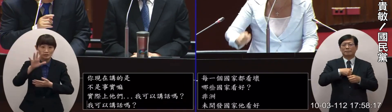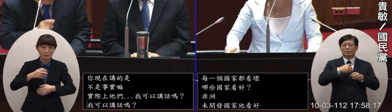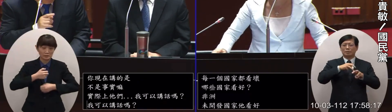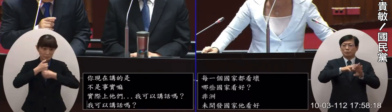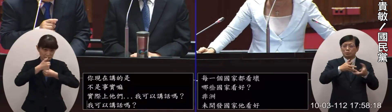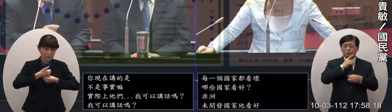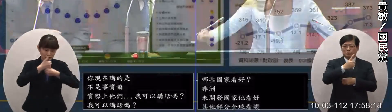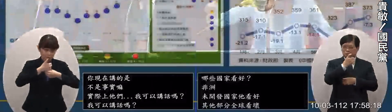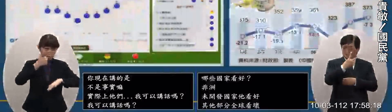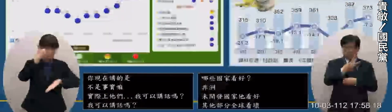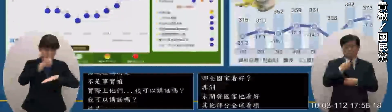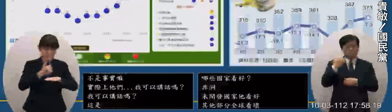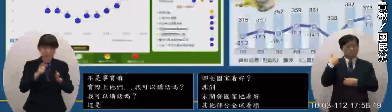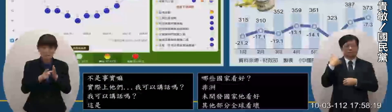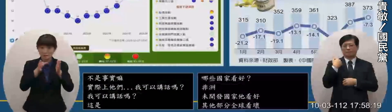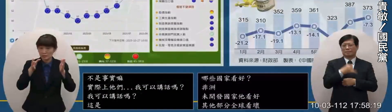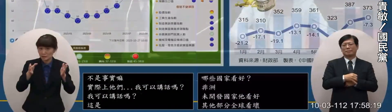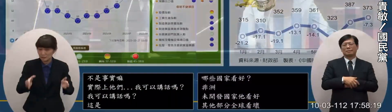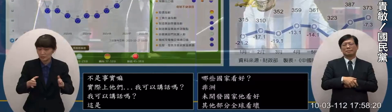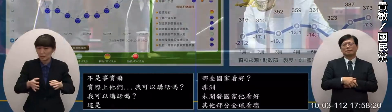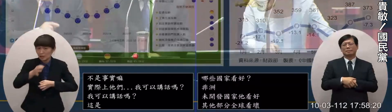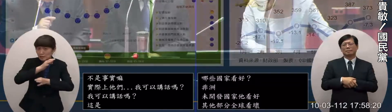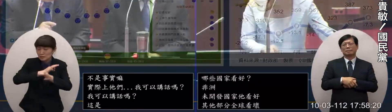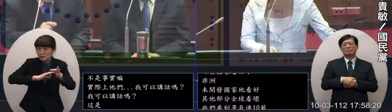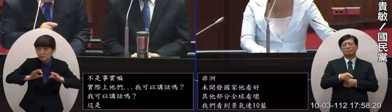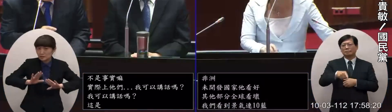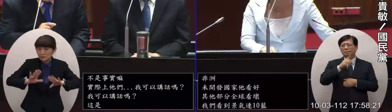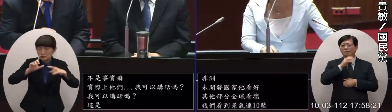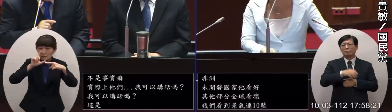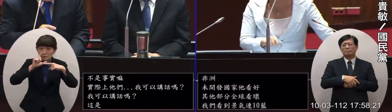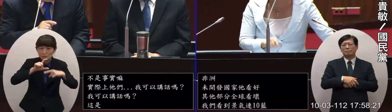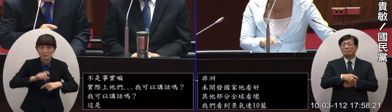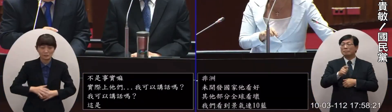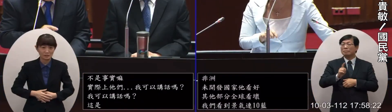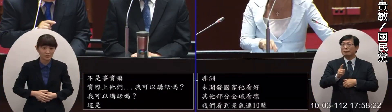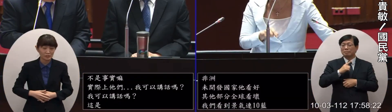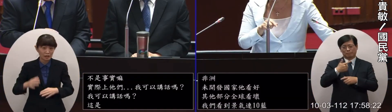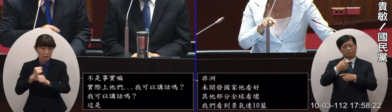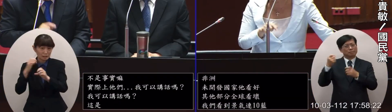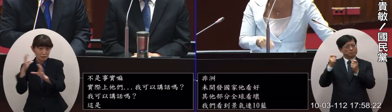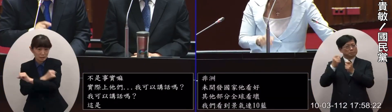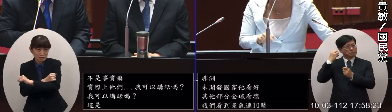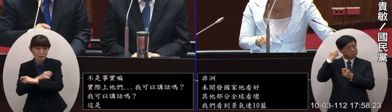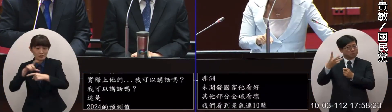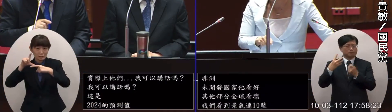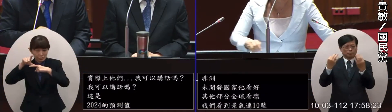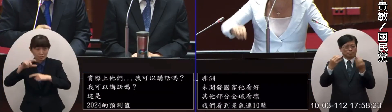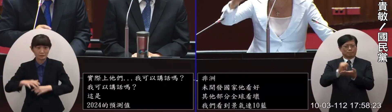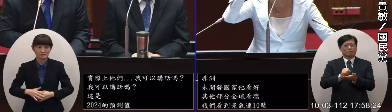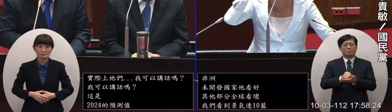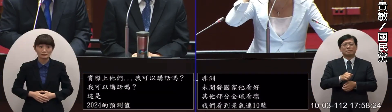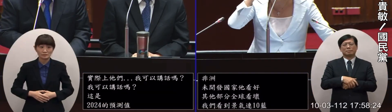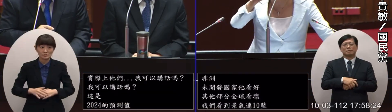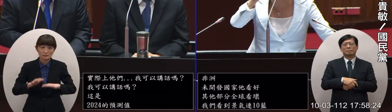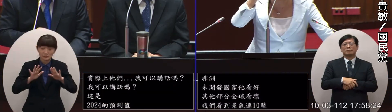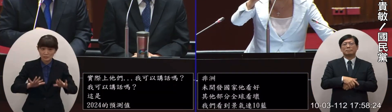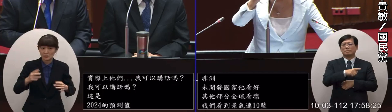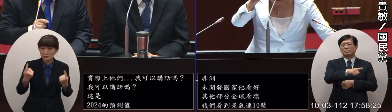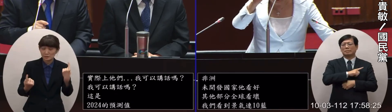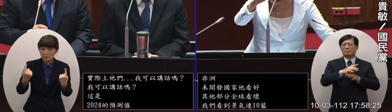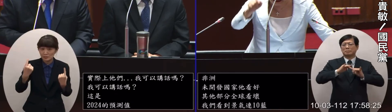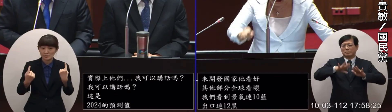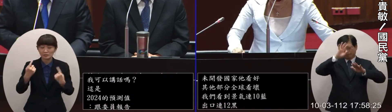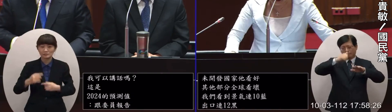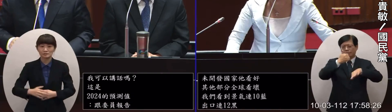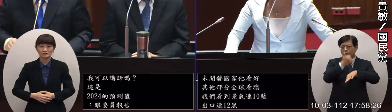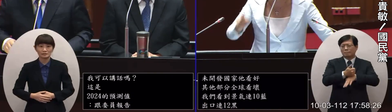黑， 执政的时期 我们看到这个是最近的数据，就是你民进